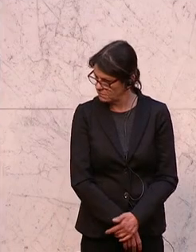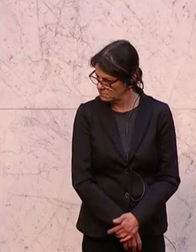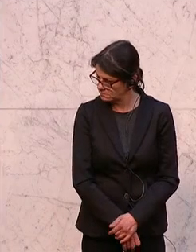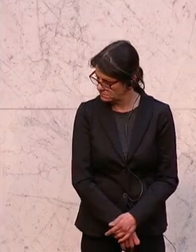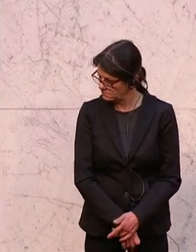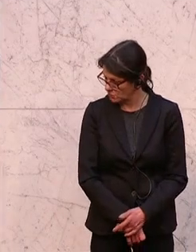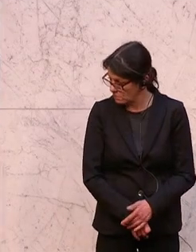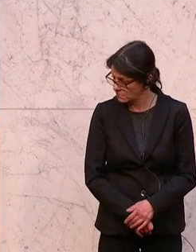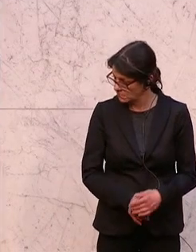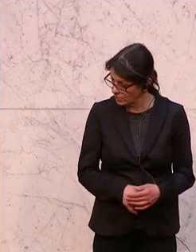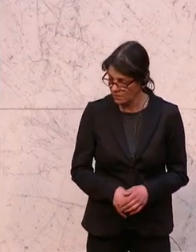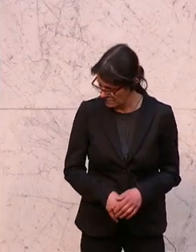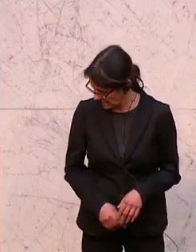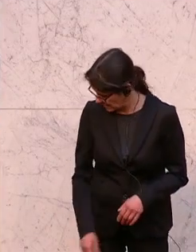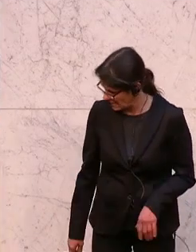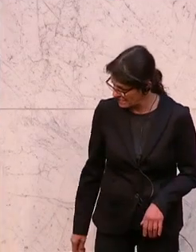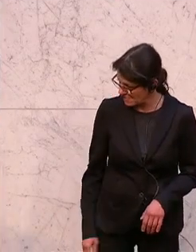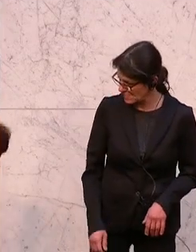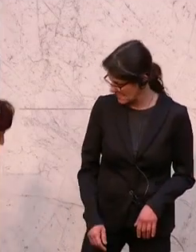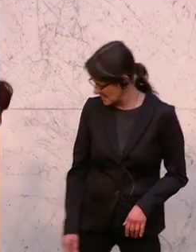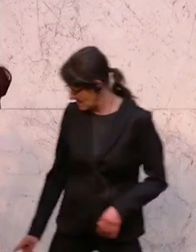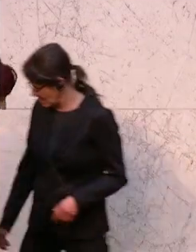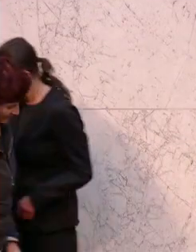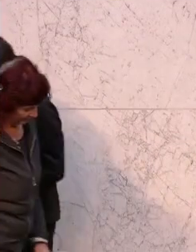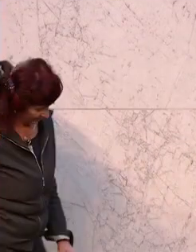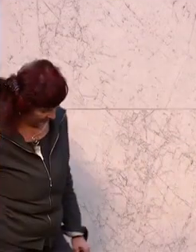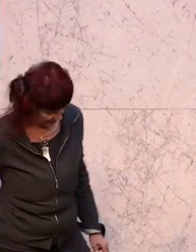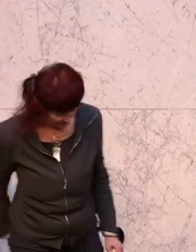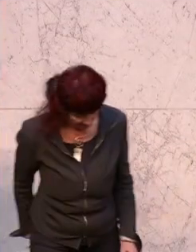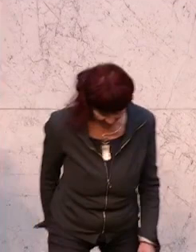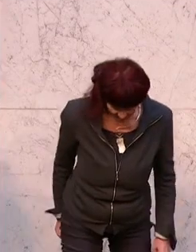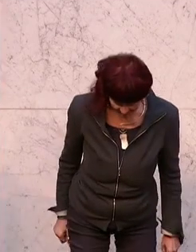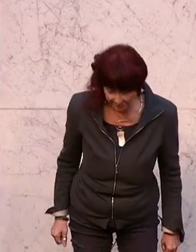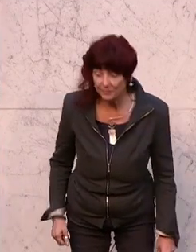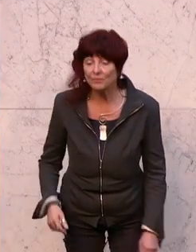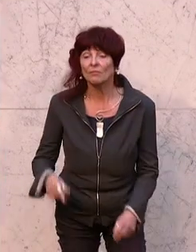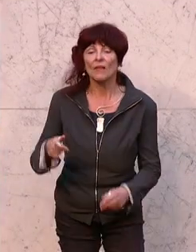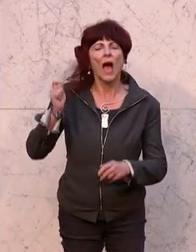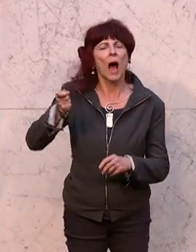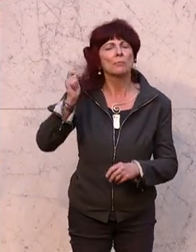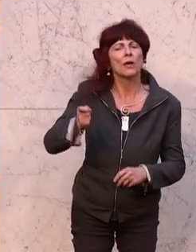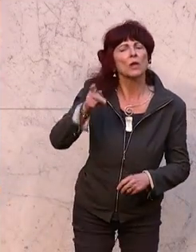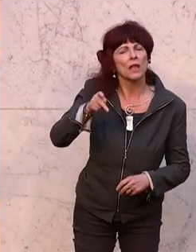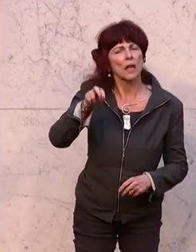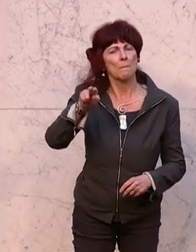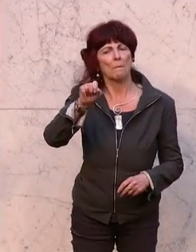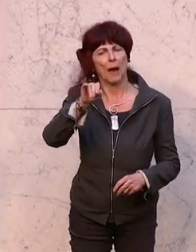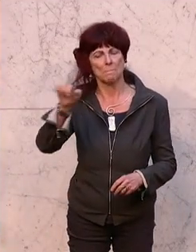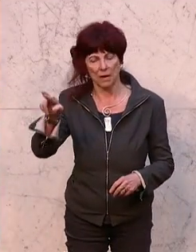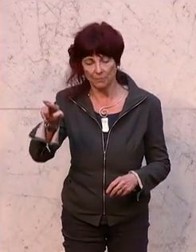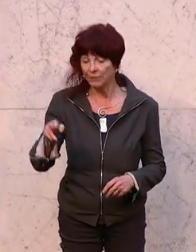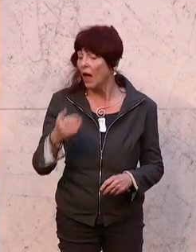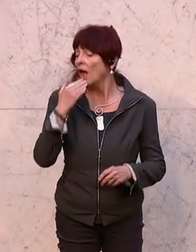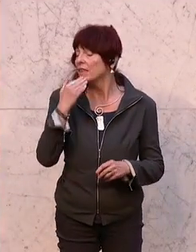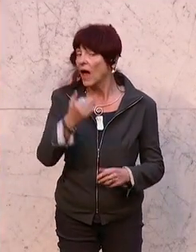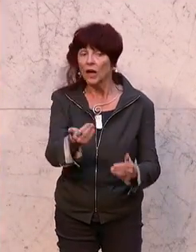Und als letztes in dieser Debatte Agnes Hirka-Brammer von den Grünen. Vielen Dank, sehr geehrter Herr Präsident. Danke auch den Vorrednern für